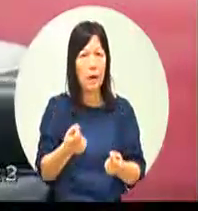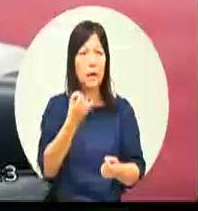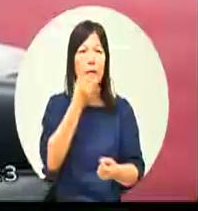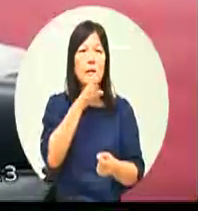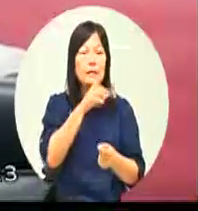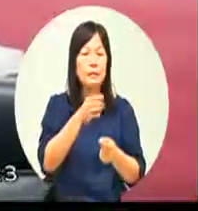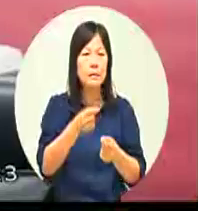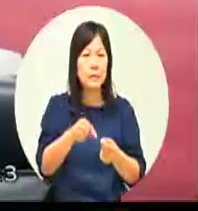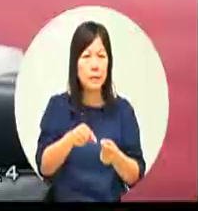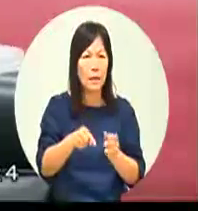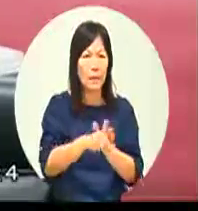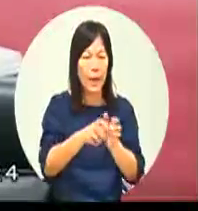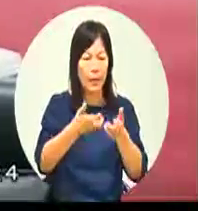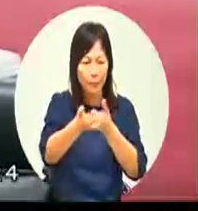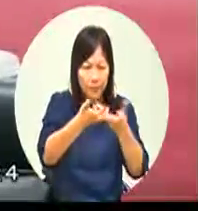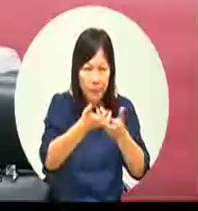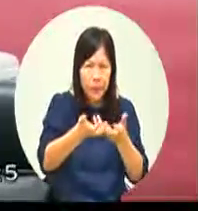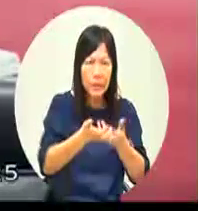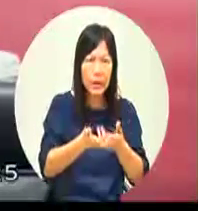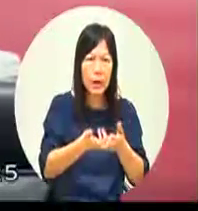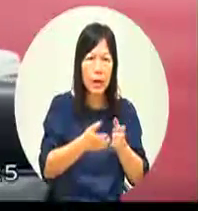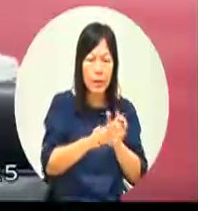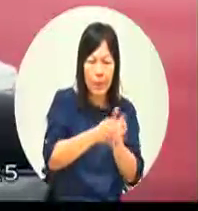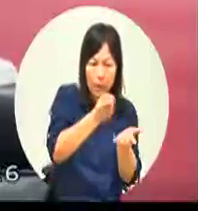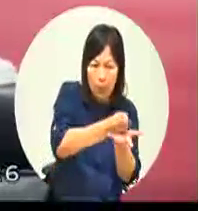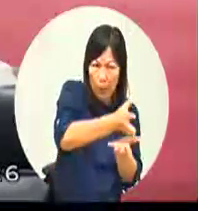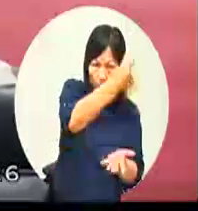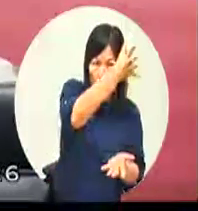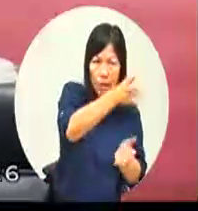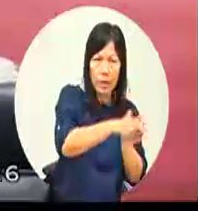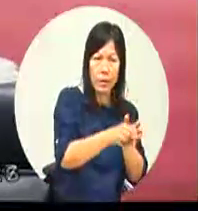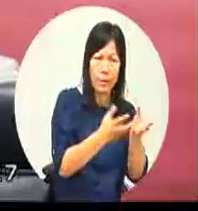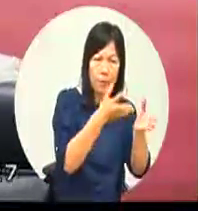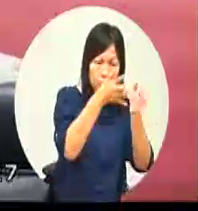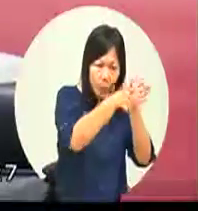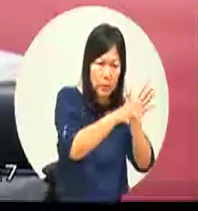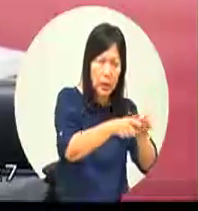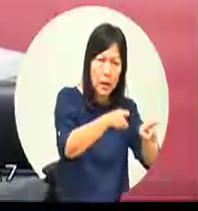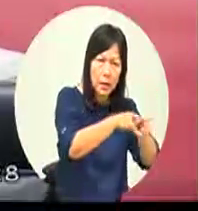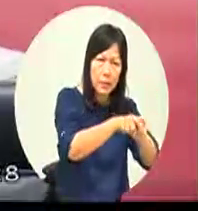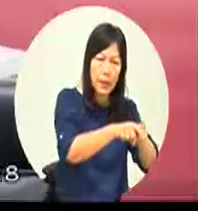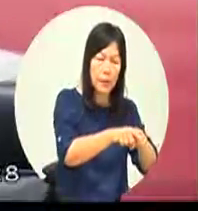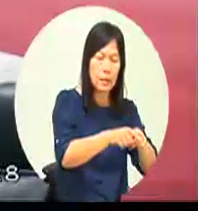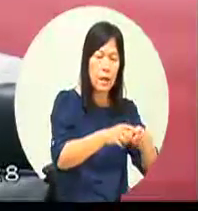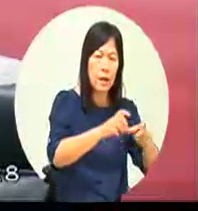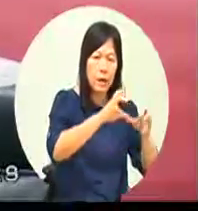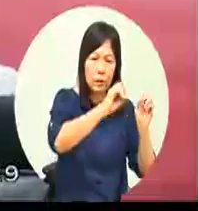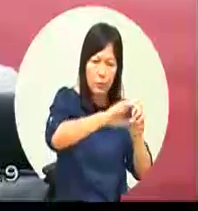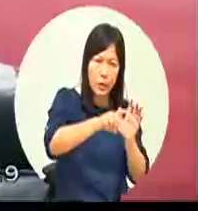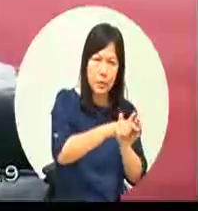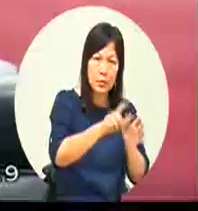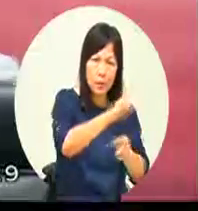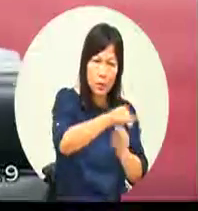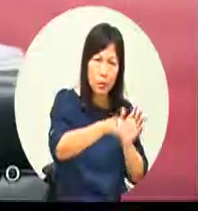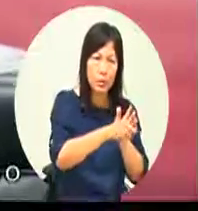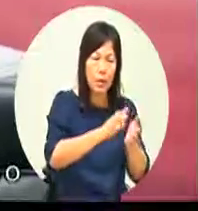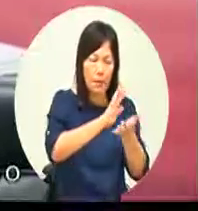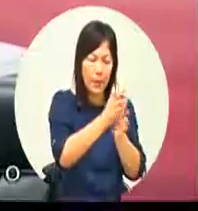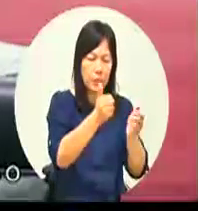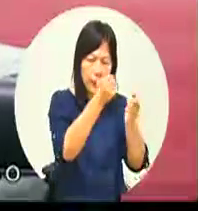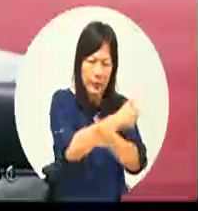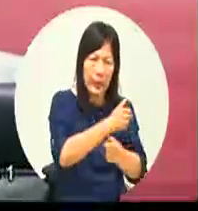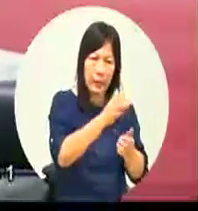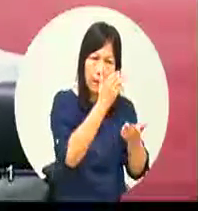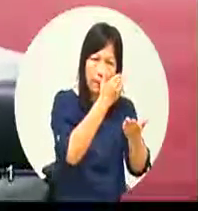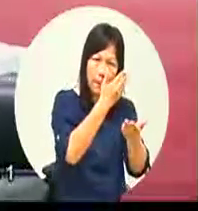为你们把它归类，大楼的归类到一般事业废弃物，造成又代清业者